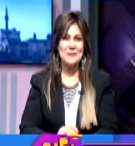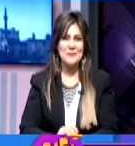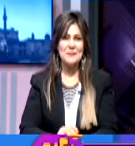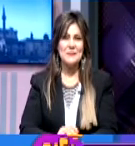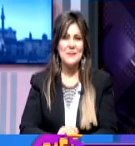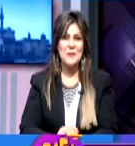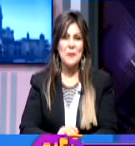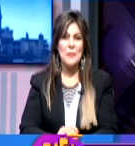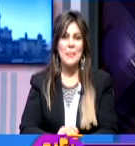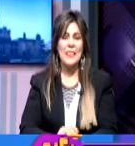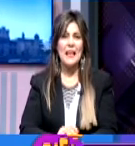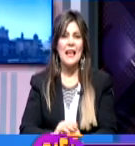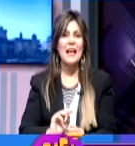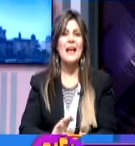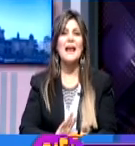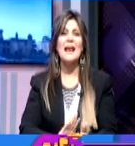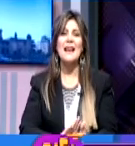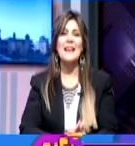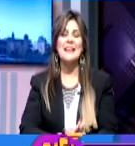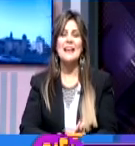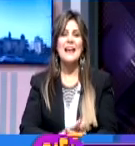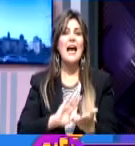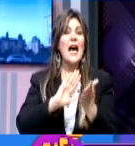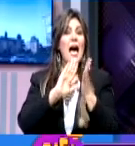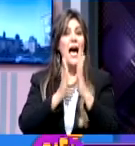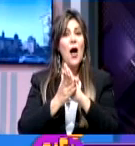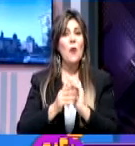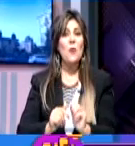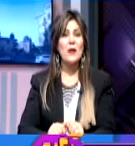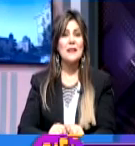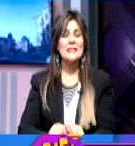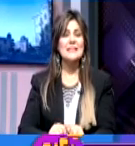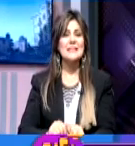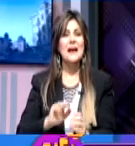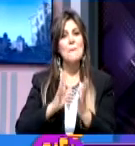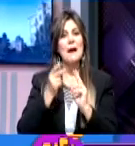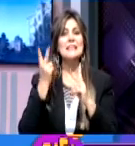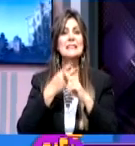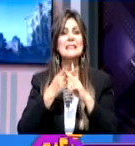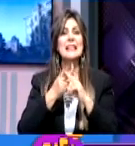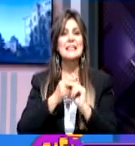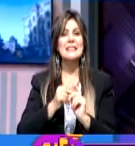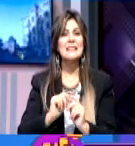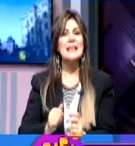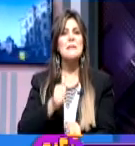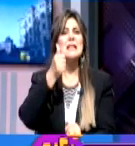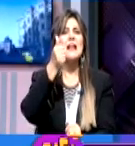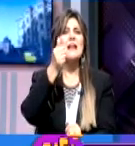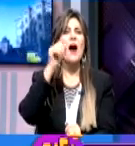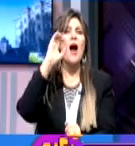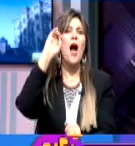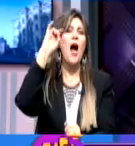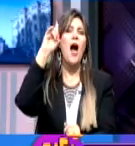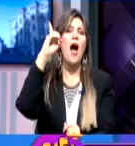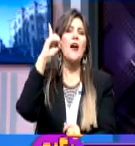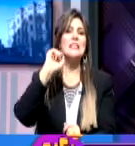الأدنى. أيوه. للفظة نفسها. هنقول مثلا بعض الناس بتعرفها انها اي تي